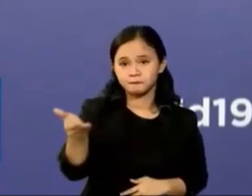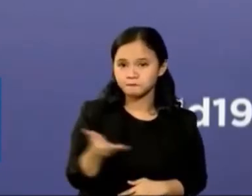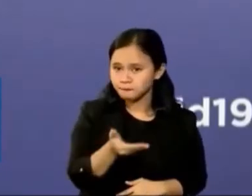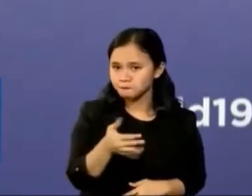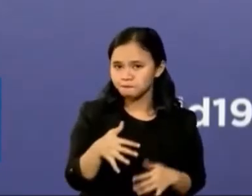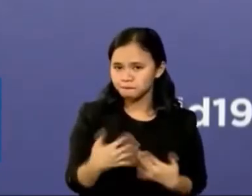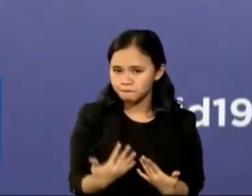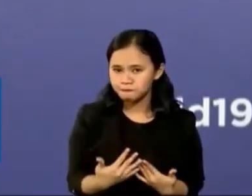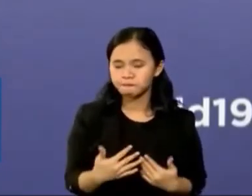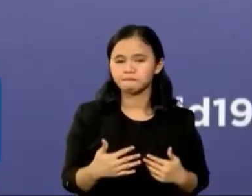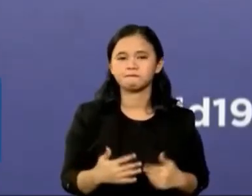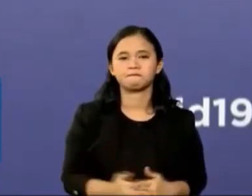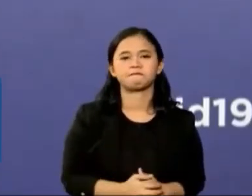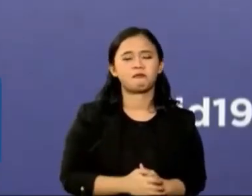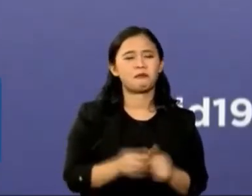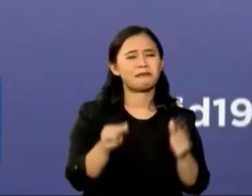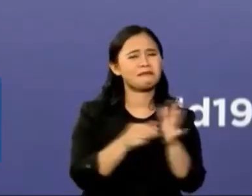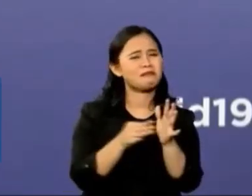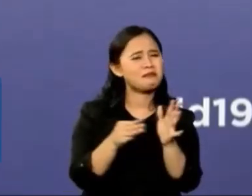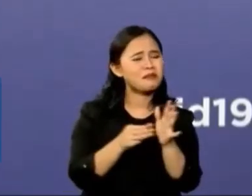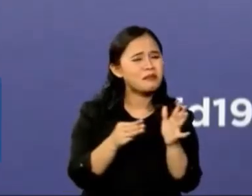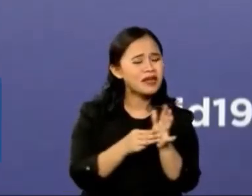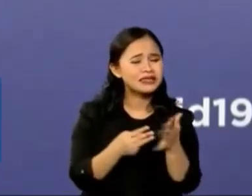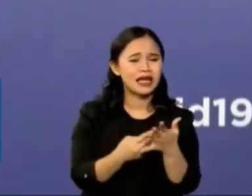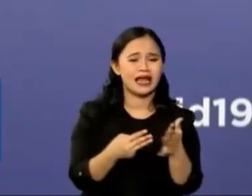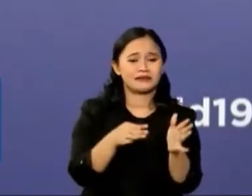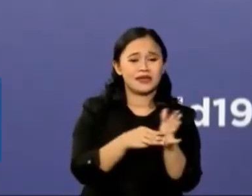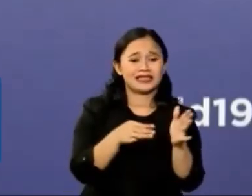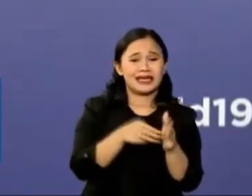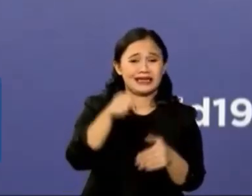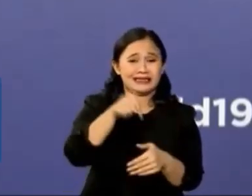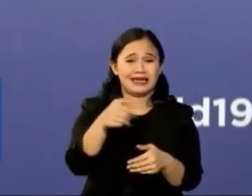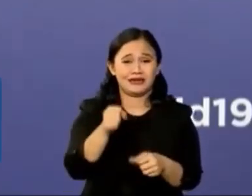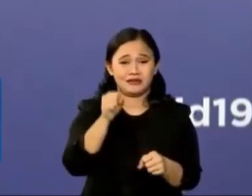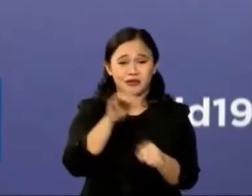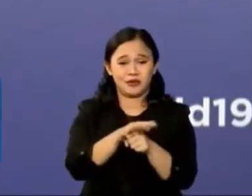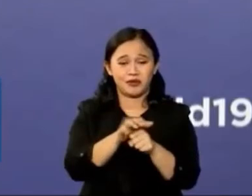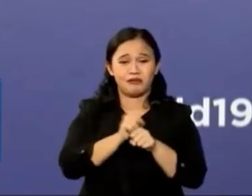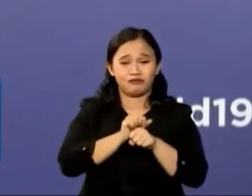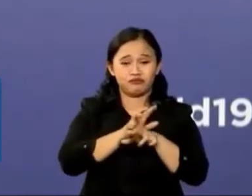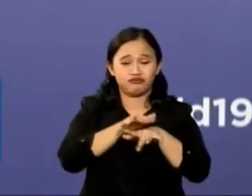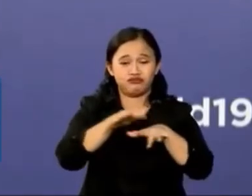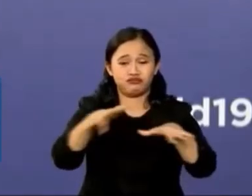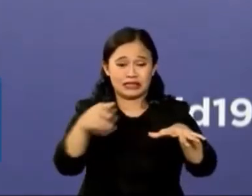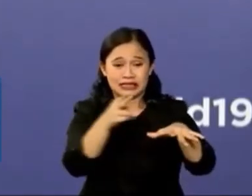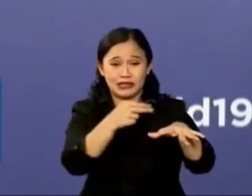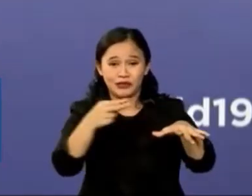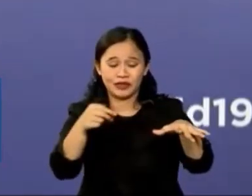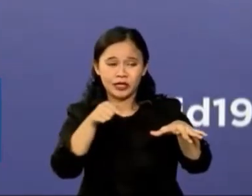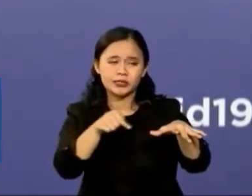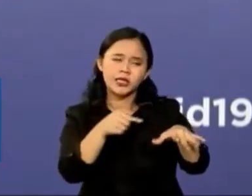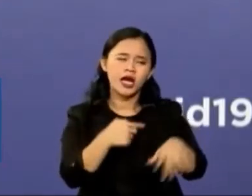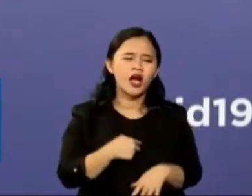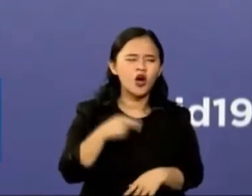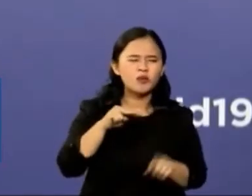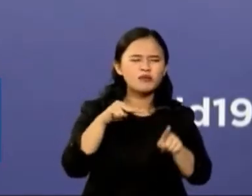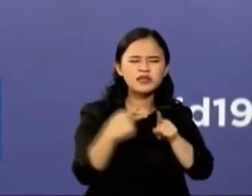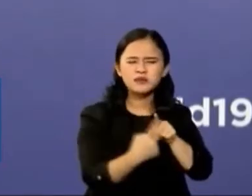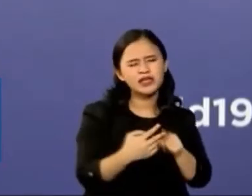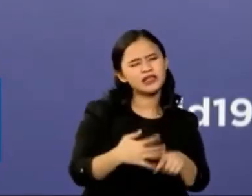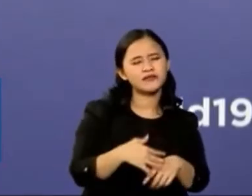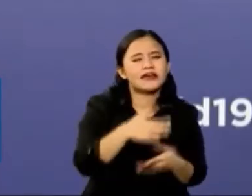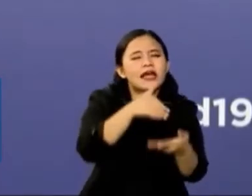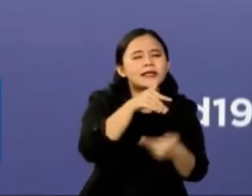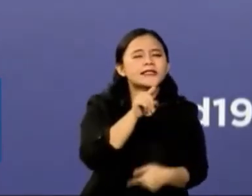bisa melihat seluruh permasalahan COVID-19 di wilayah tanah air ini dalam satu perspektif data